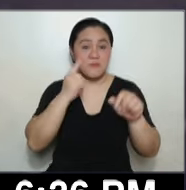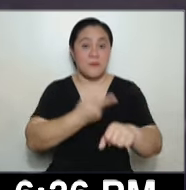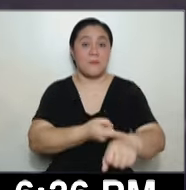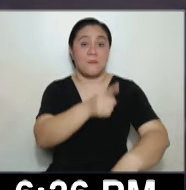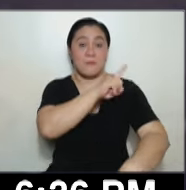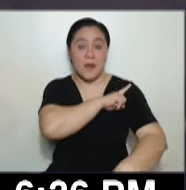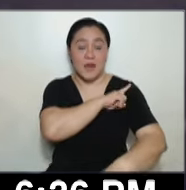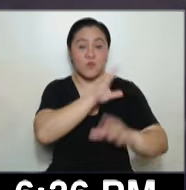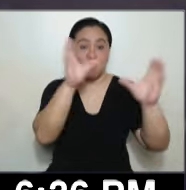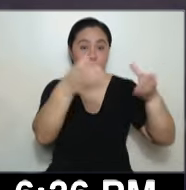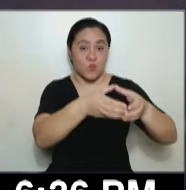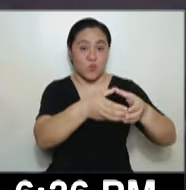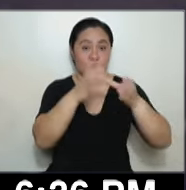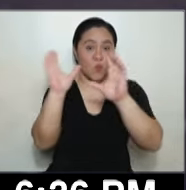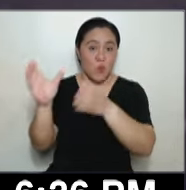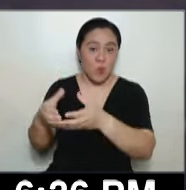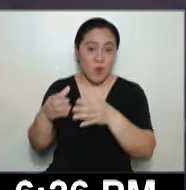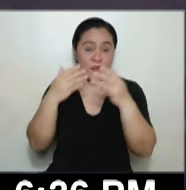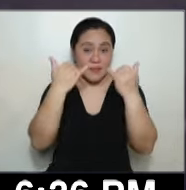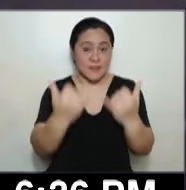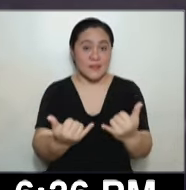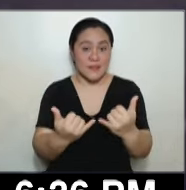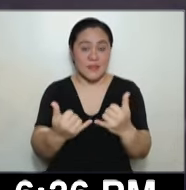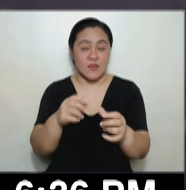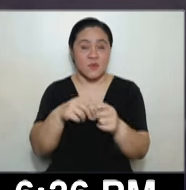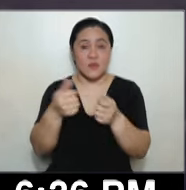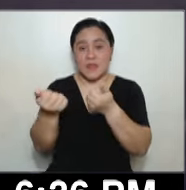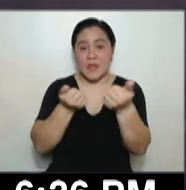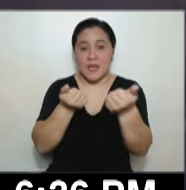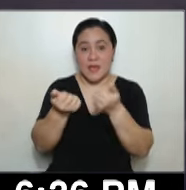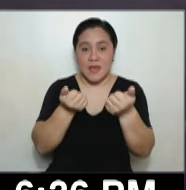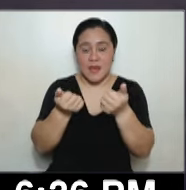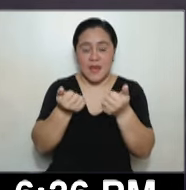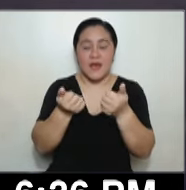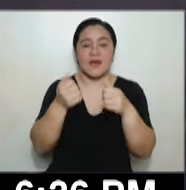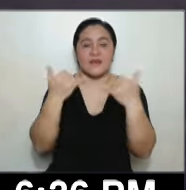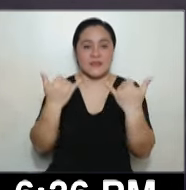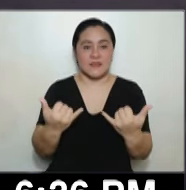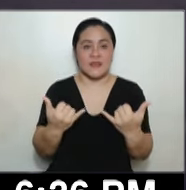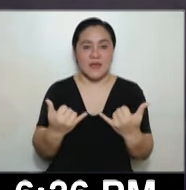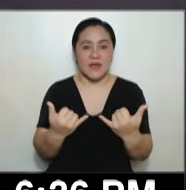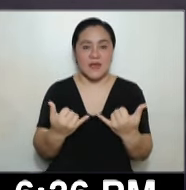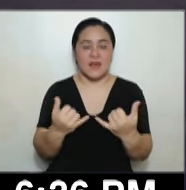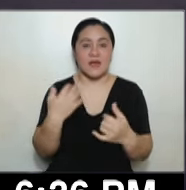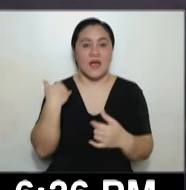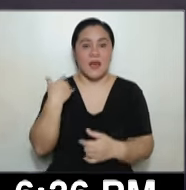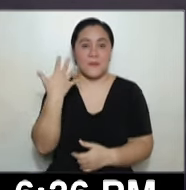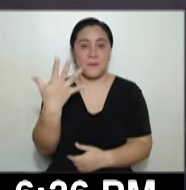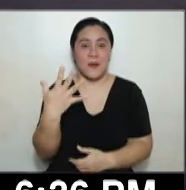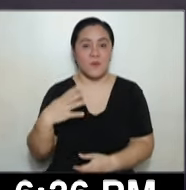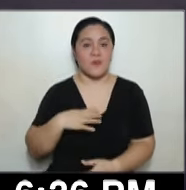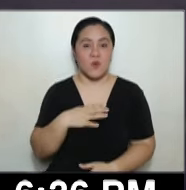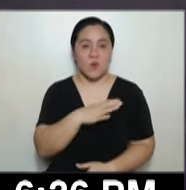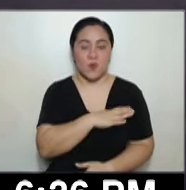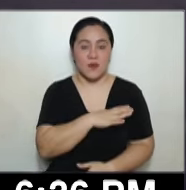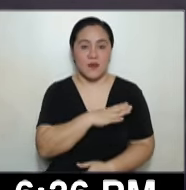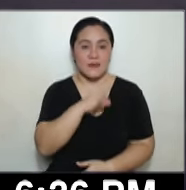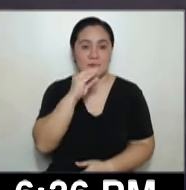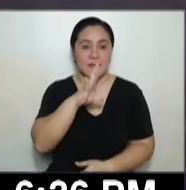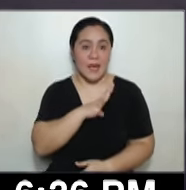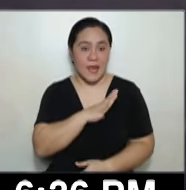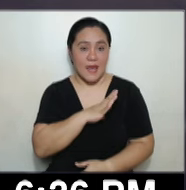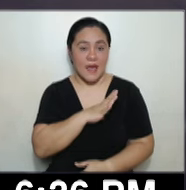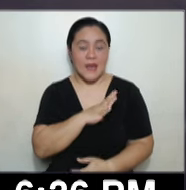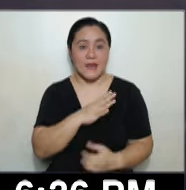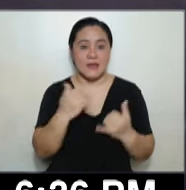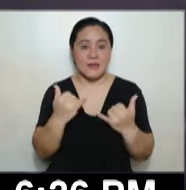incumbent. Lalo na kasama sila sa administrasyon, lalo na meron siyang limang kongresista na incumbent at